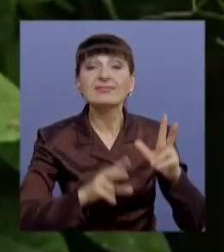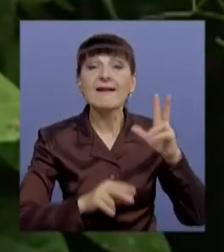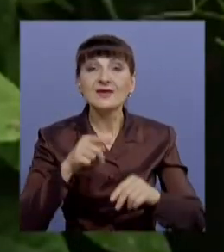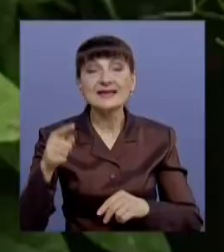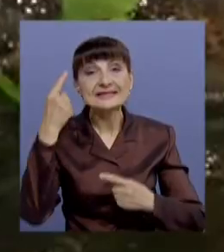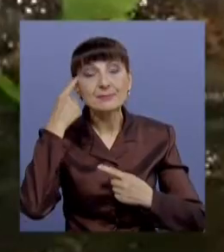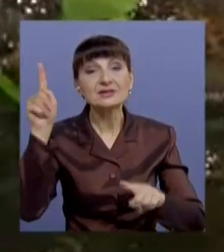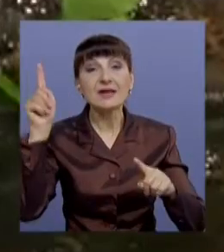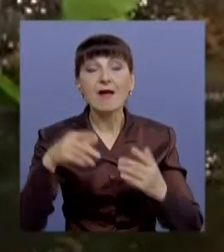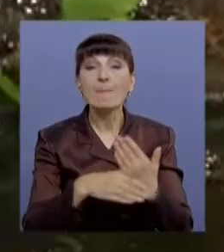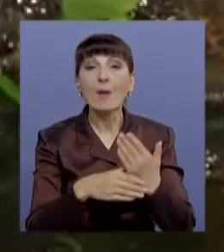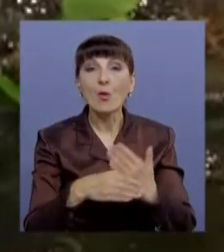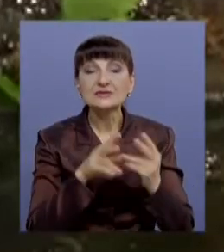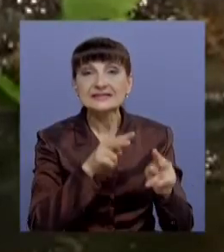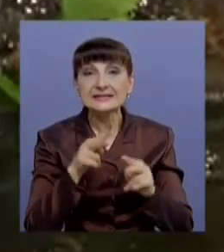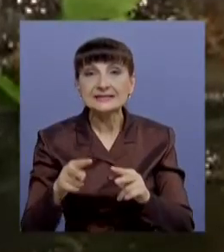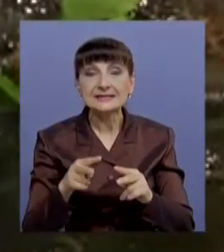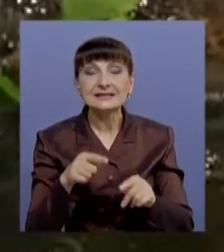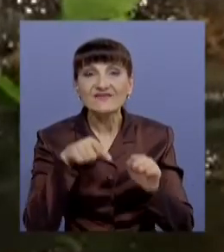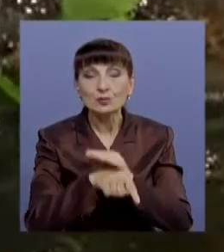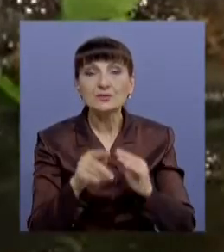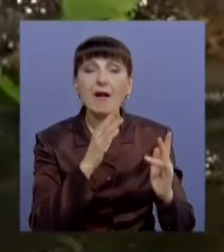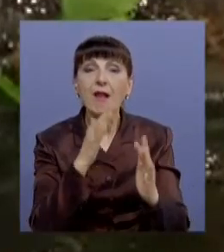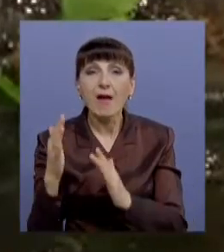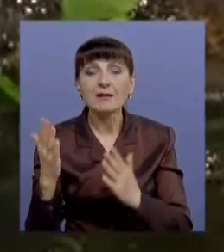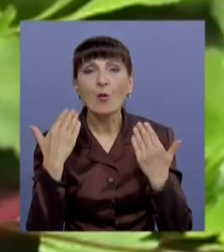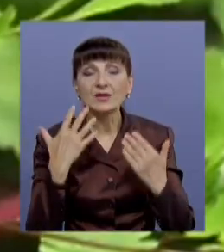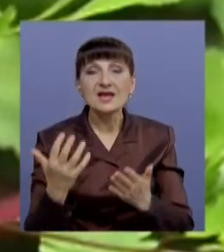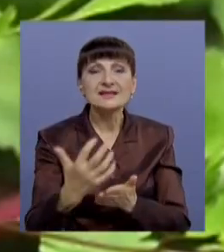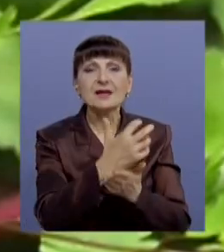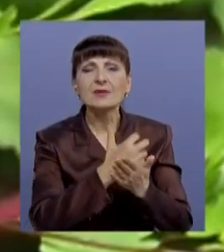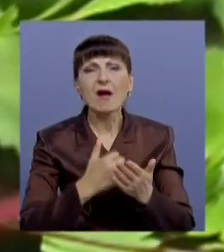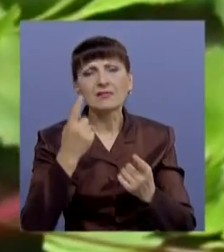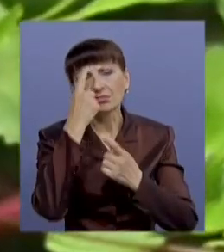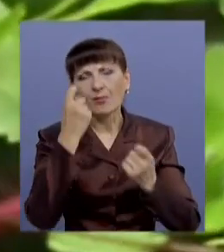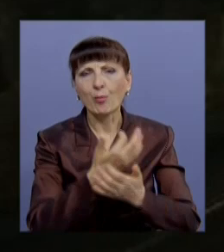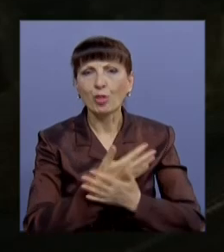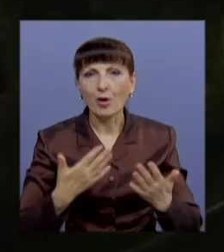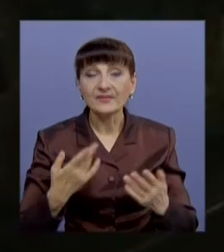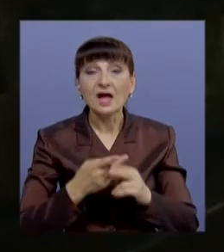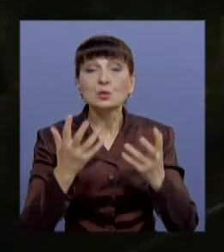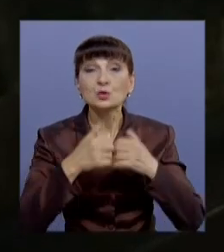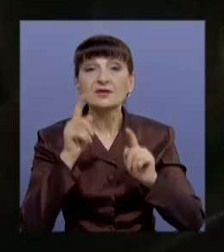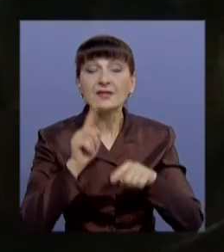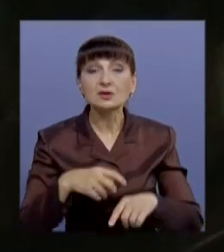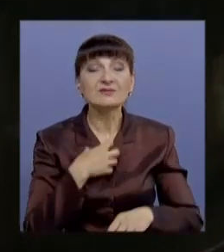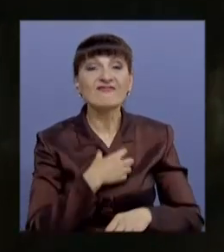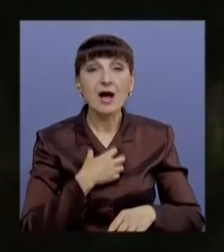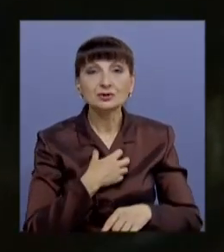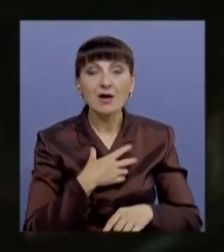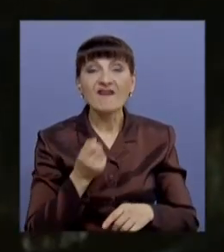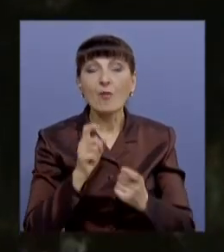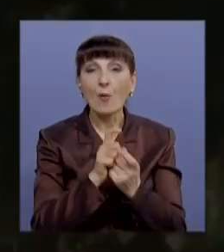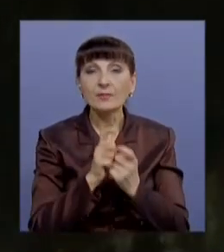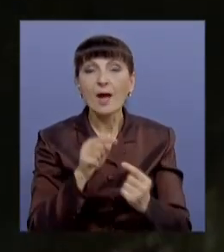их изобретение поможет следить за хрупкими экосистемами и собирать огромные базы данных. Это устройство также станет ключевым инструментом в